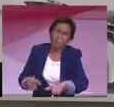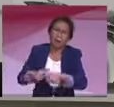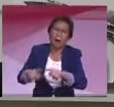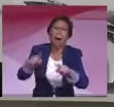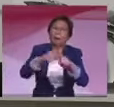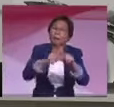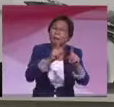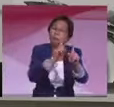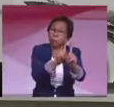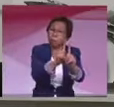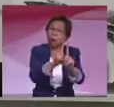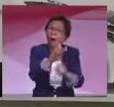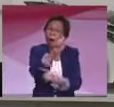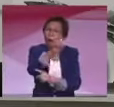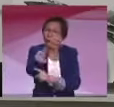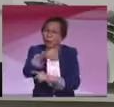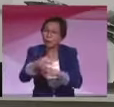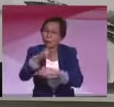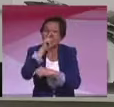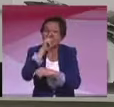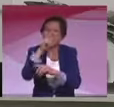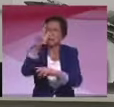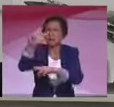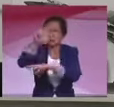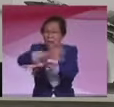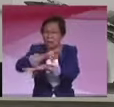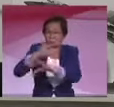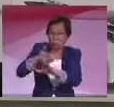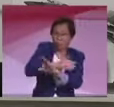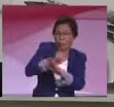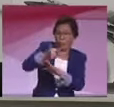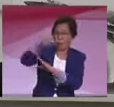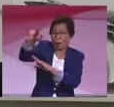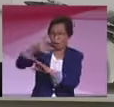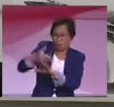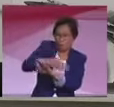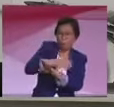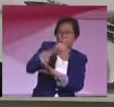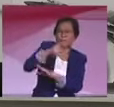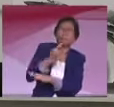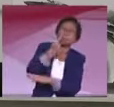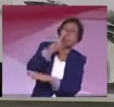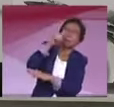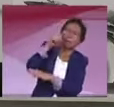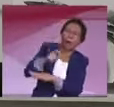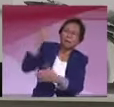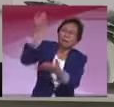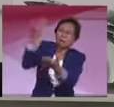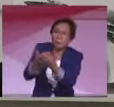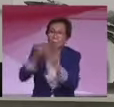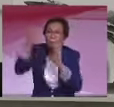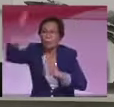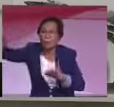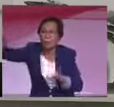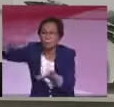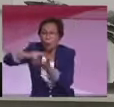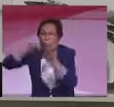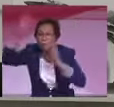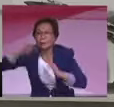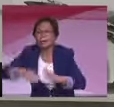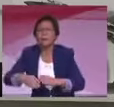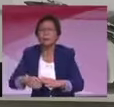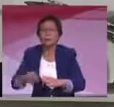SOP yang ketat, 3 hari sebelum mereka bertolak, mereka mesti buat swab test. Sampai sini, kita masukkan mereka